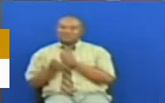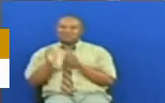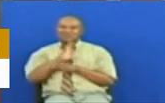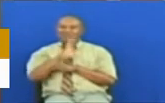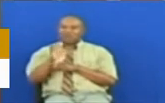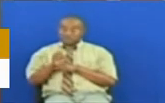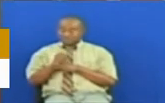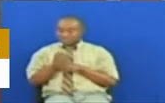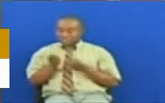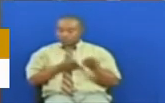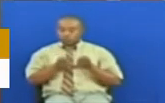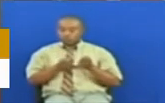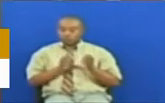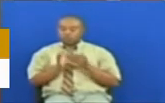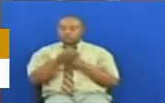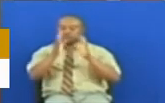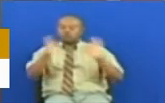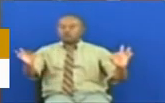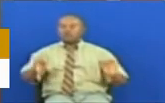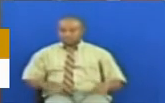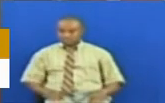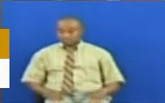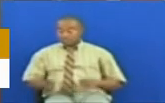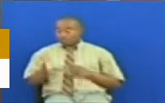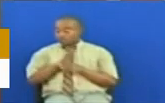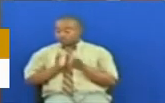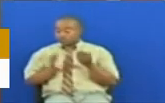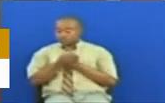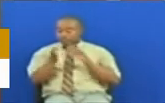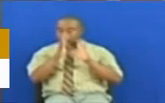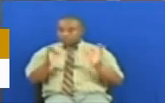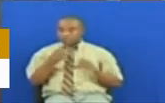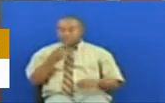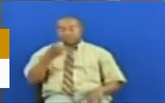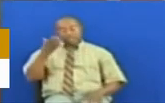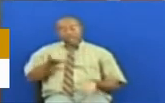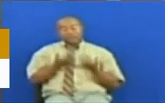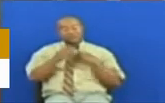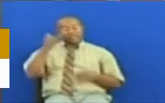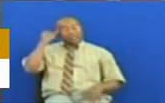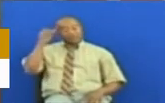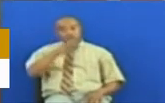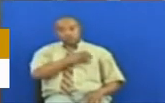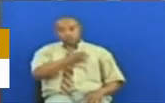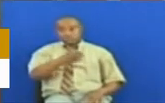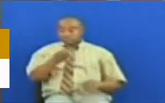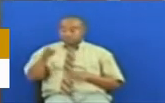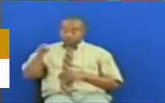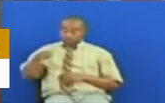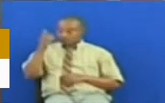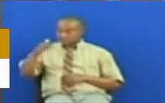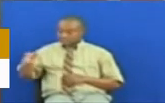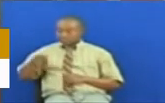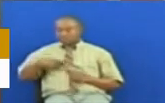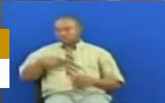control, kwenye quality control ikasemwa kwamba atamshauri waziri ambaye anahusiana na mambo ya Zanzibar. Sasa nilikuwa